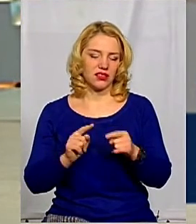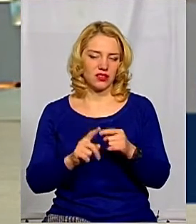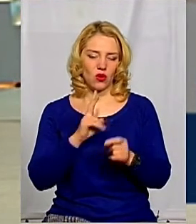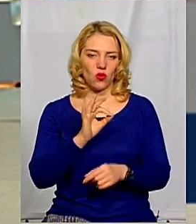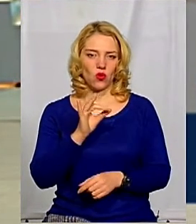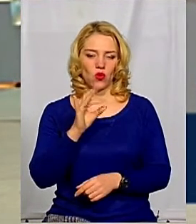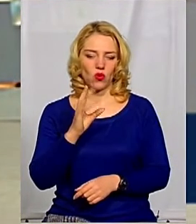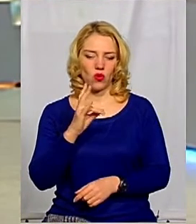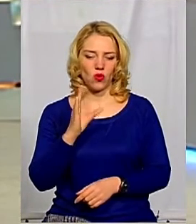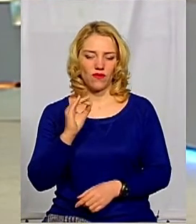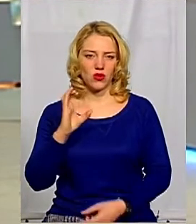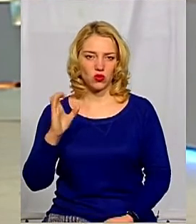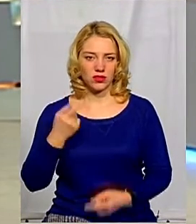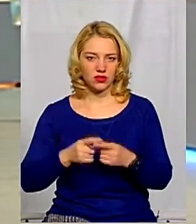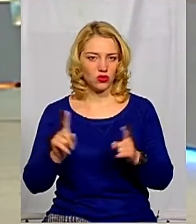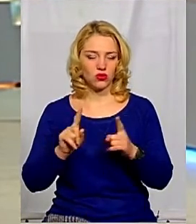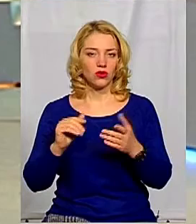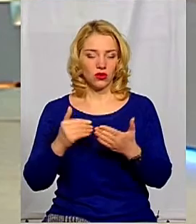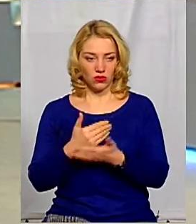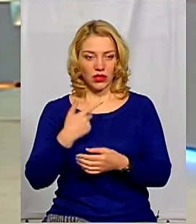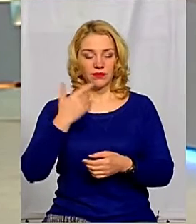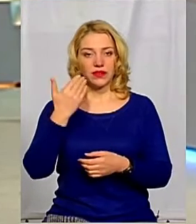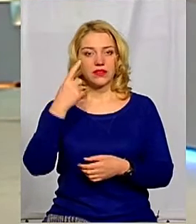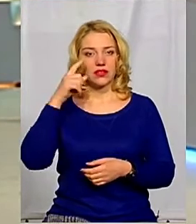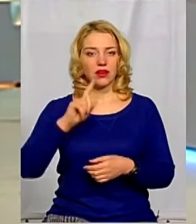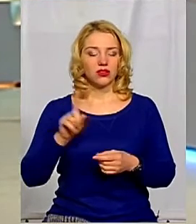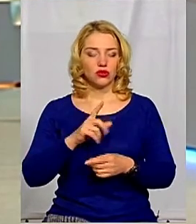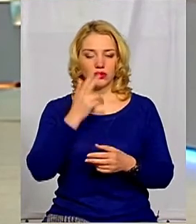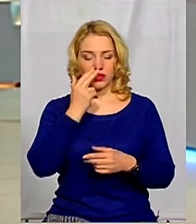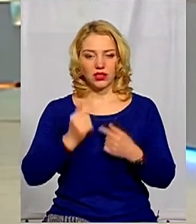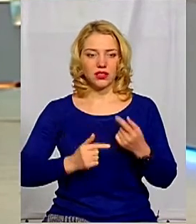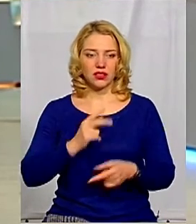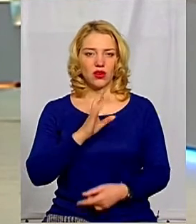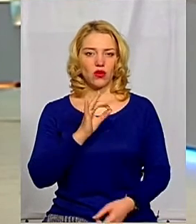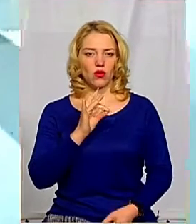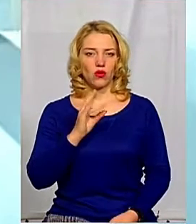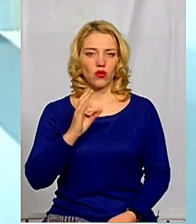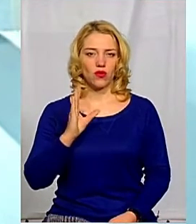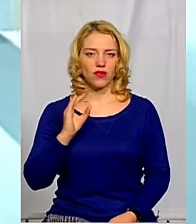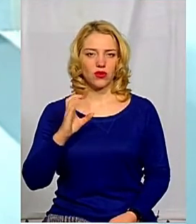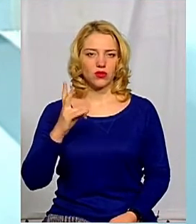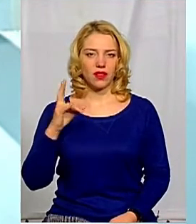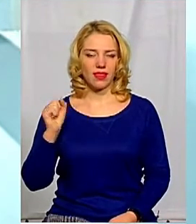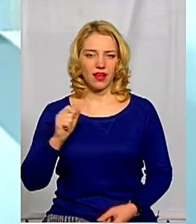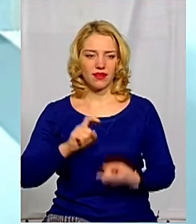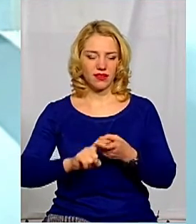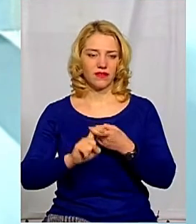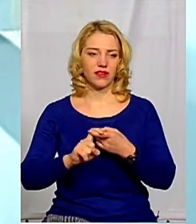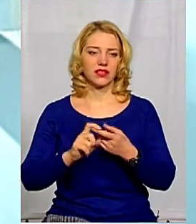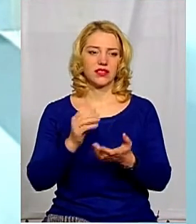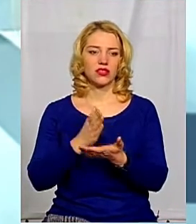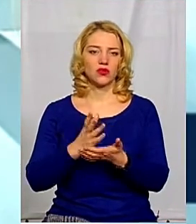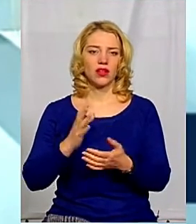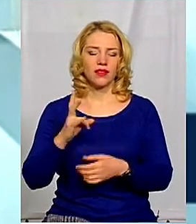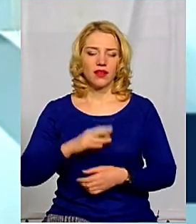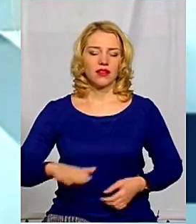взагалі щось нове? Ви знаєте, що традиційно коронавірусна інфекція існує на території